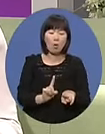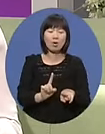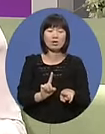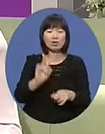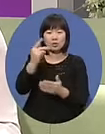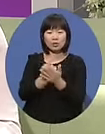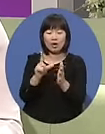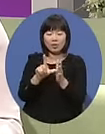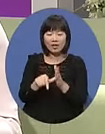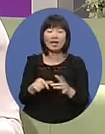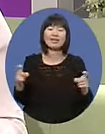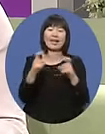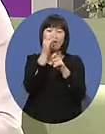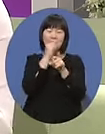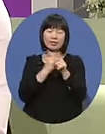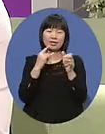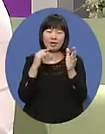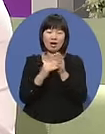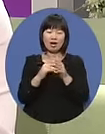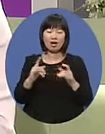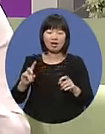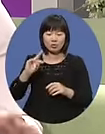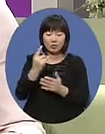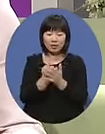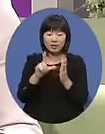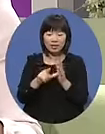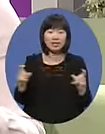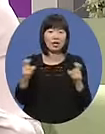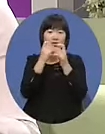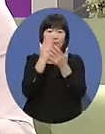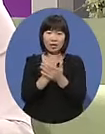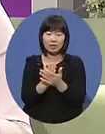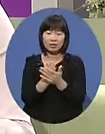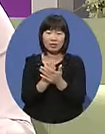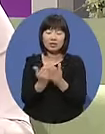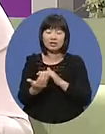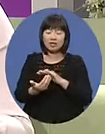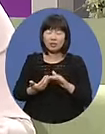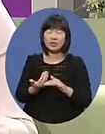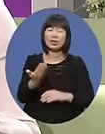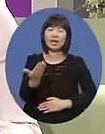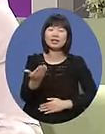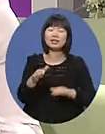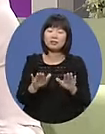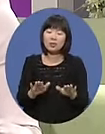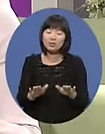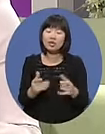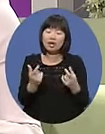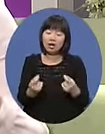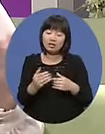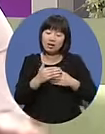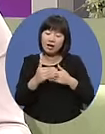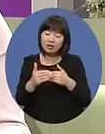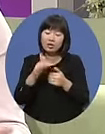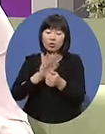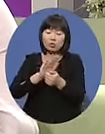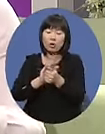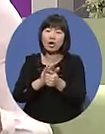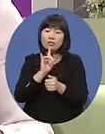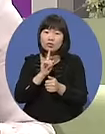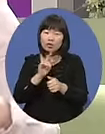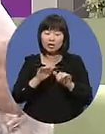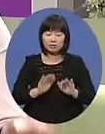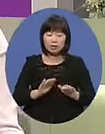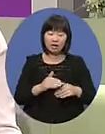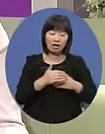길에 싸우죠. 네. 차 안에서. 그러니까 돌아오는 길에 싸우지 말고 그 전에 당신이 이번에는 이렇게 해가지고 이것 좀 도와줘.